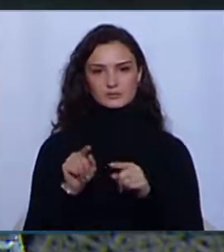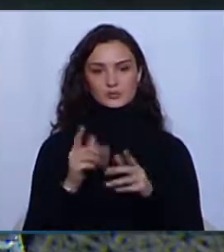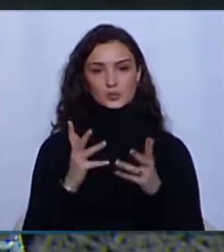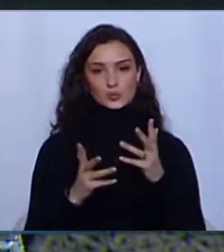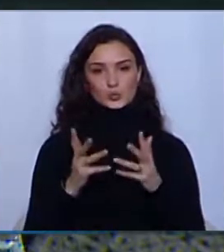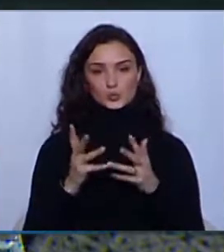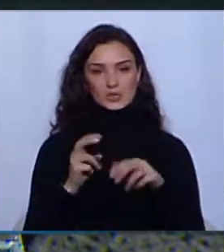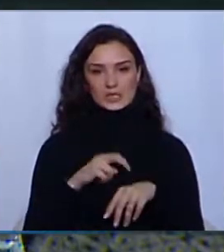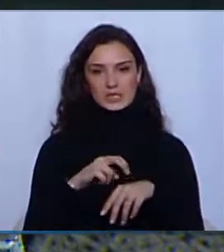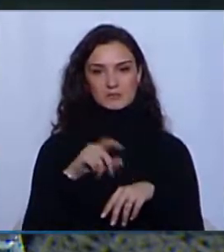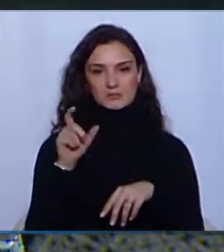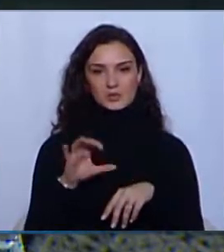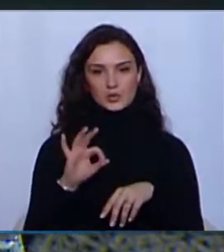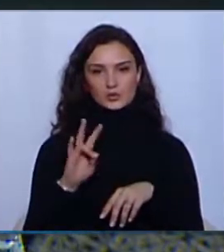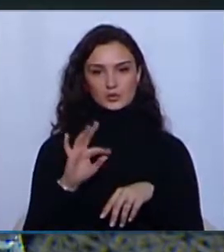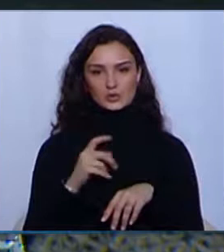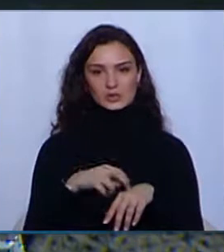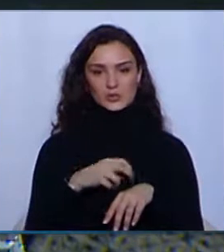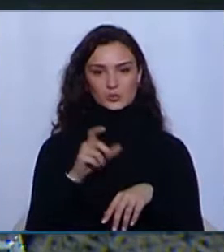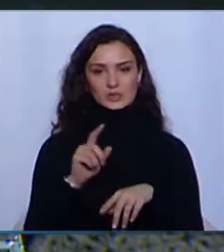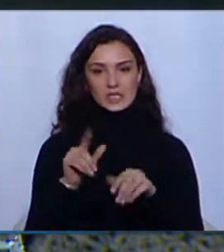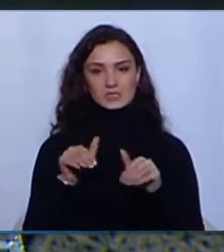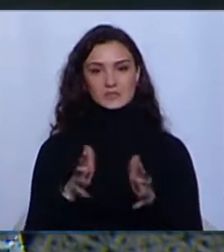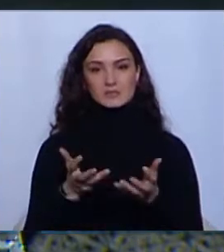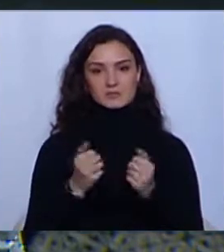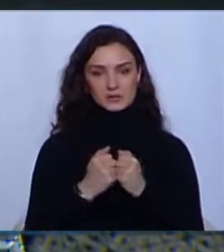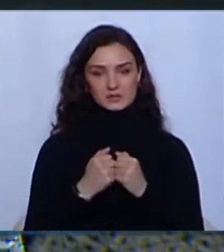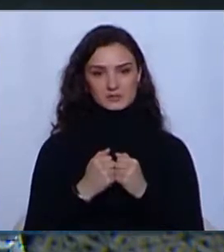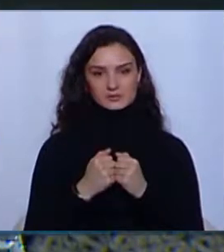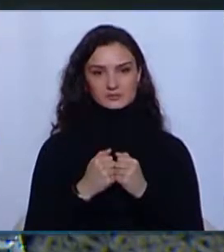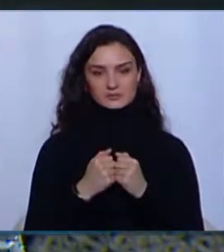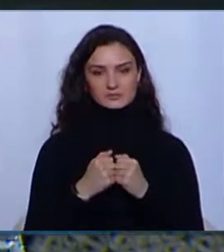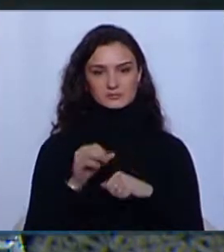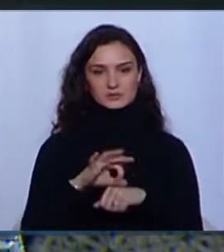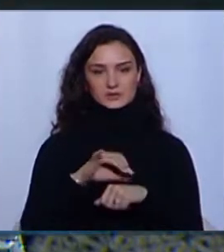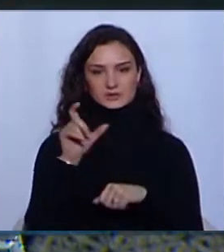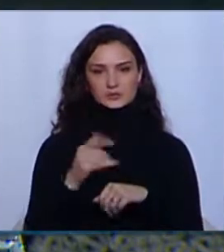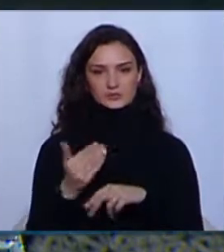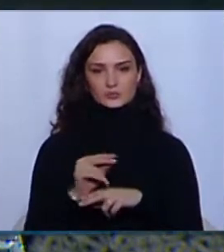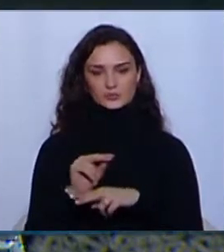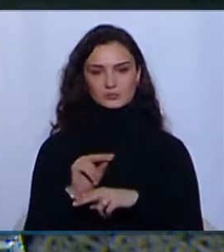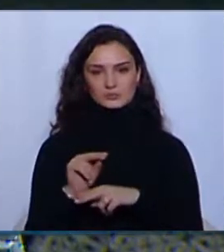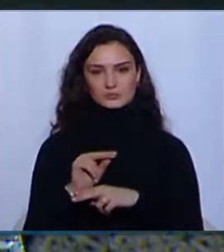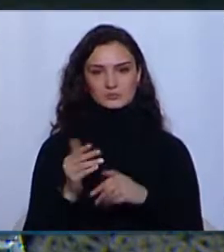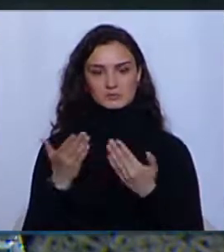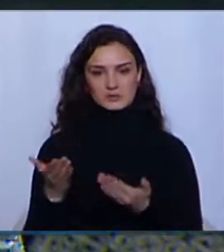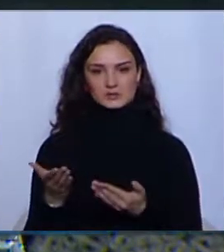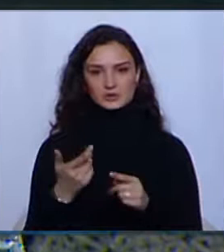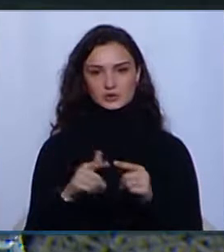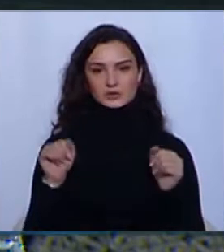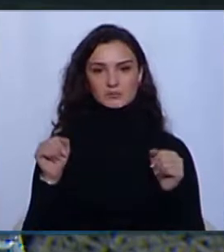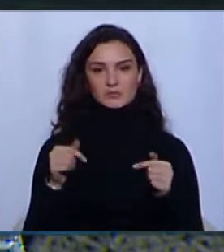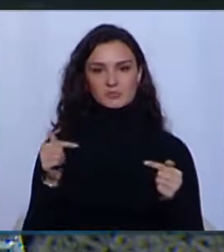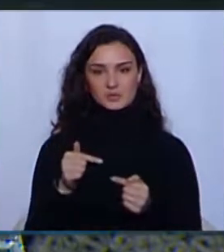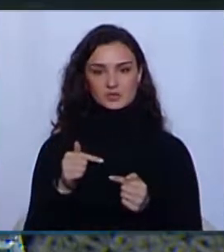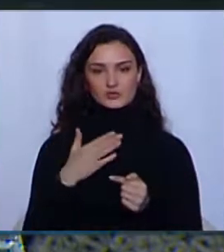თუ ექიმი, ონკოლოგი, ქირურგი რა გადაწყვეტილებას მიიღებს პაციენტთან მკურნალობას მიმართ.